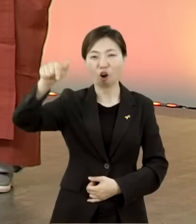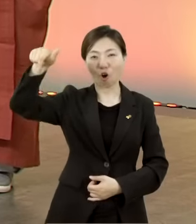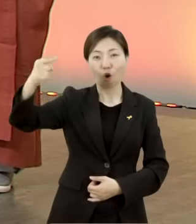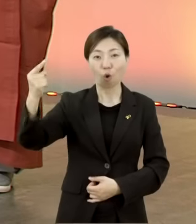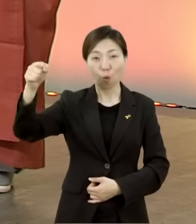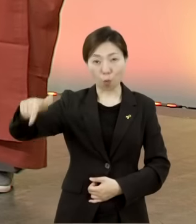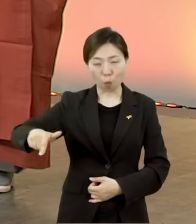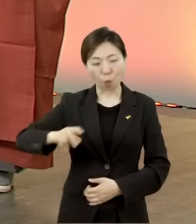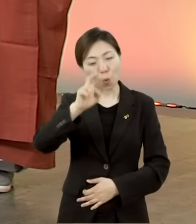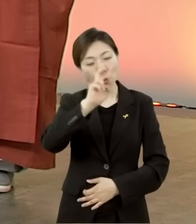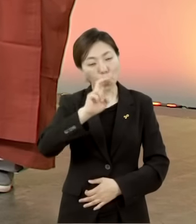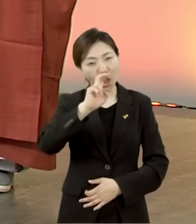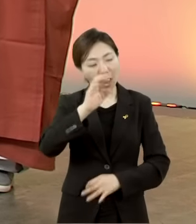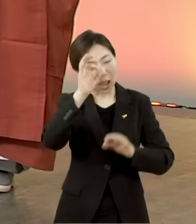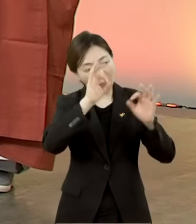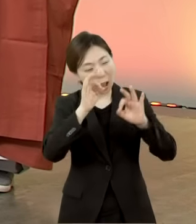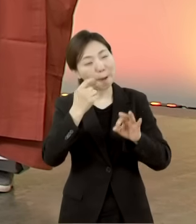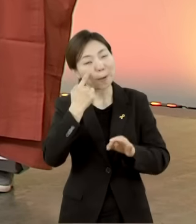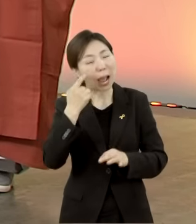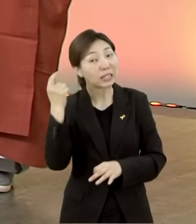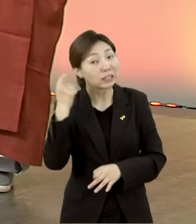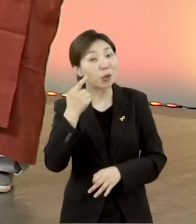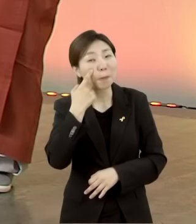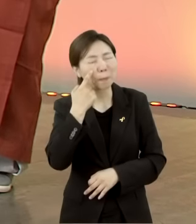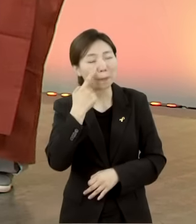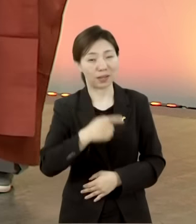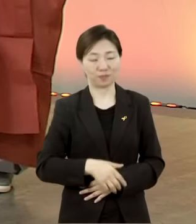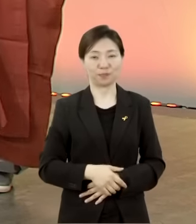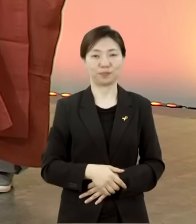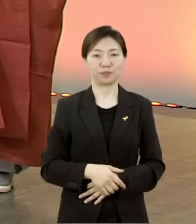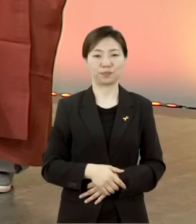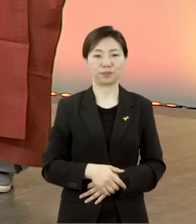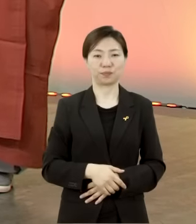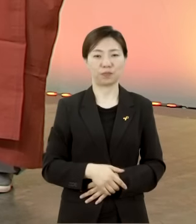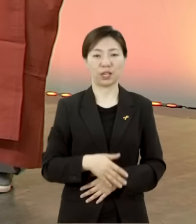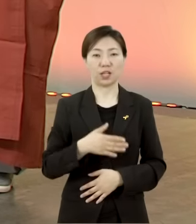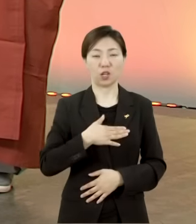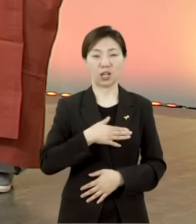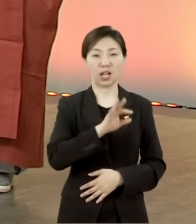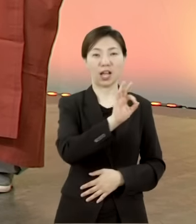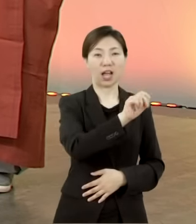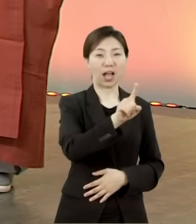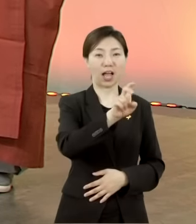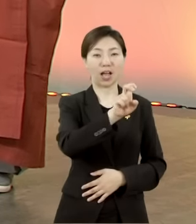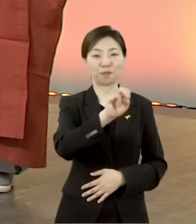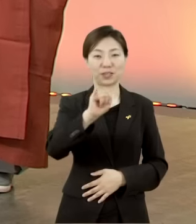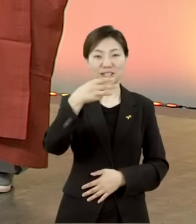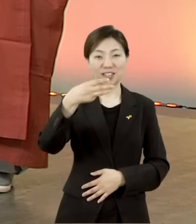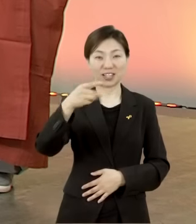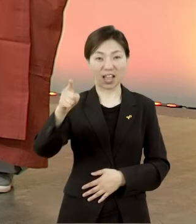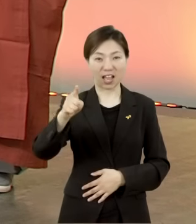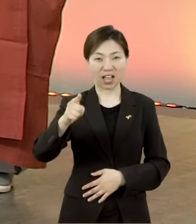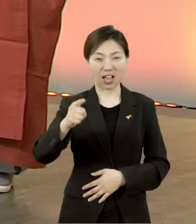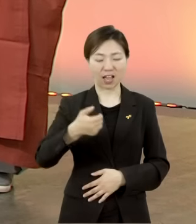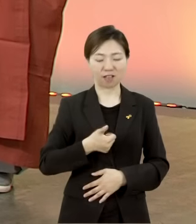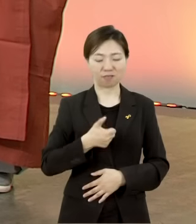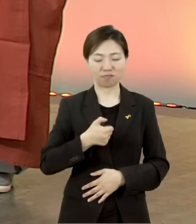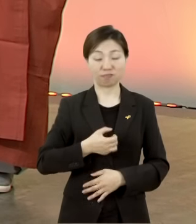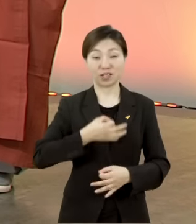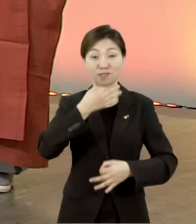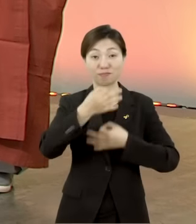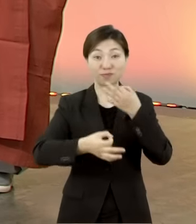서곡이라는 찬불가 들어 보시기 바랍니다 아주 천하의 명곡입니다 또 저는 아미타 염불